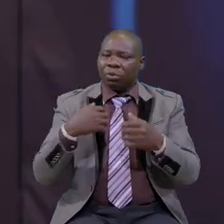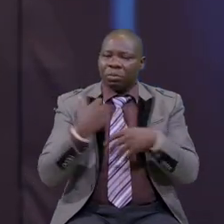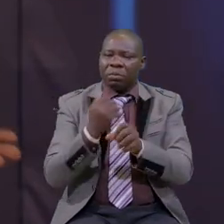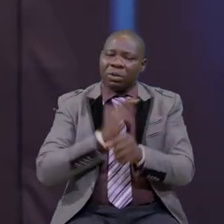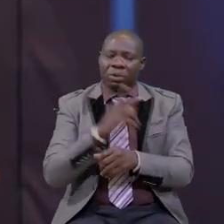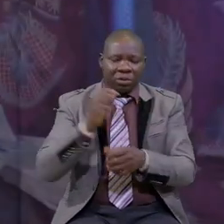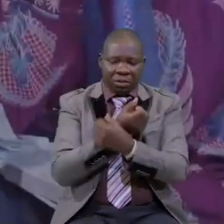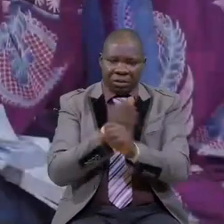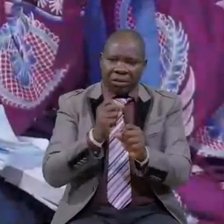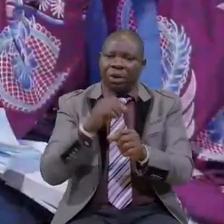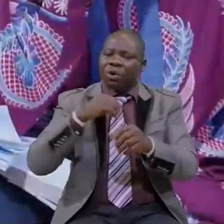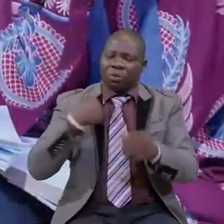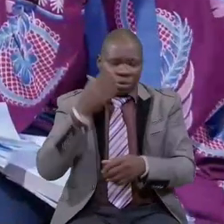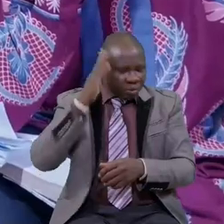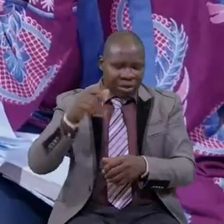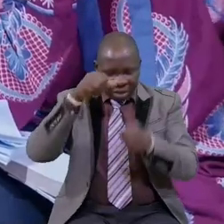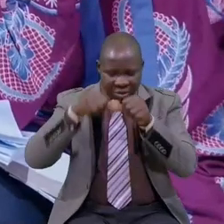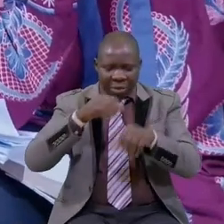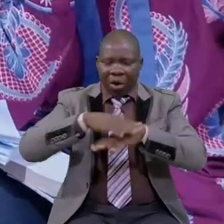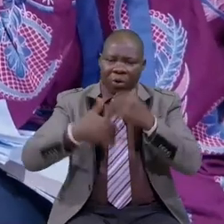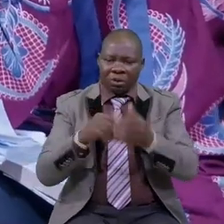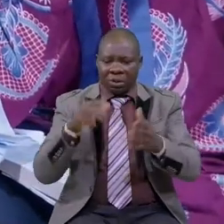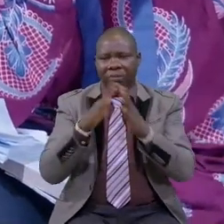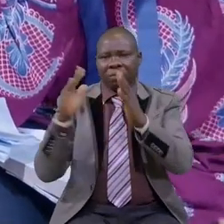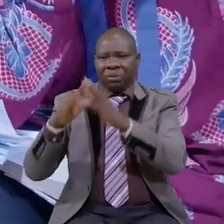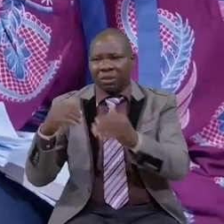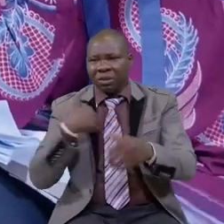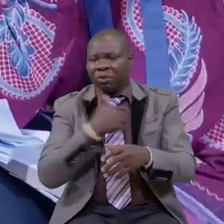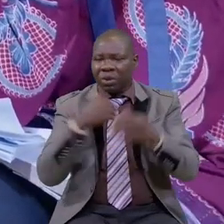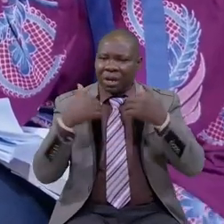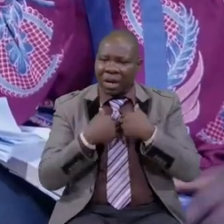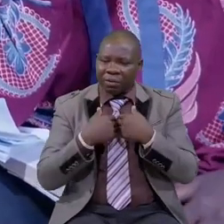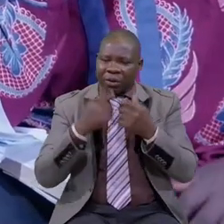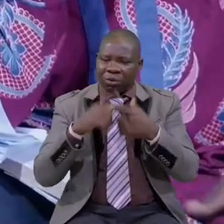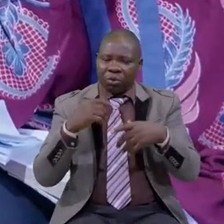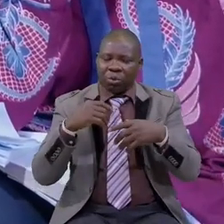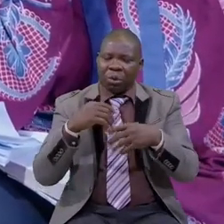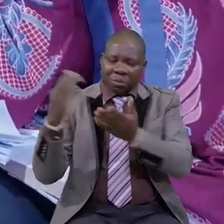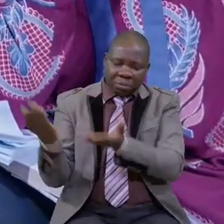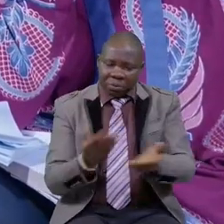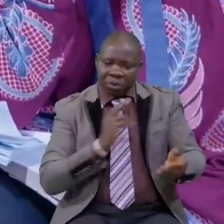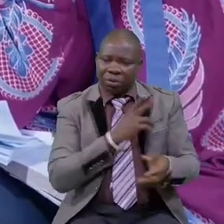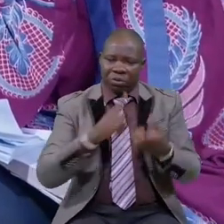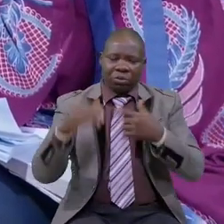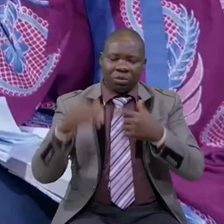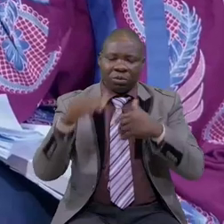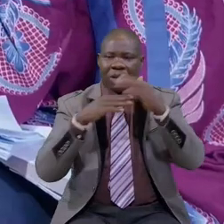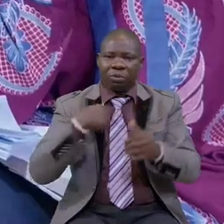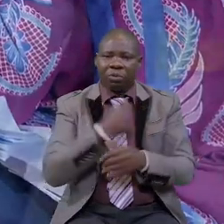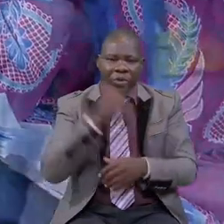Dieu nous a apporté, les conférences auxquelles nous avons participé, les choses que nous avons entendues, nous allons nous rappeler de tout cela. Abraham lui a